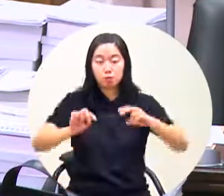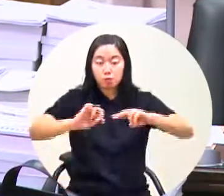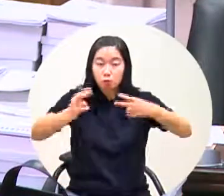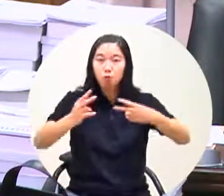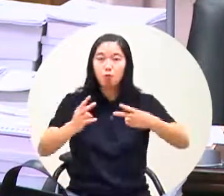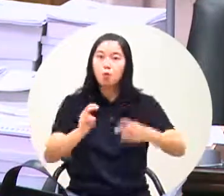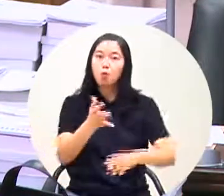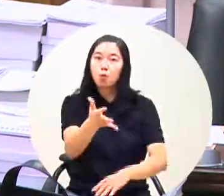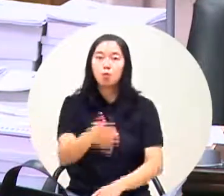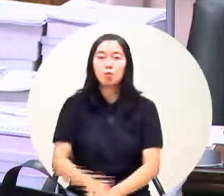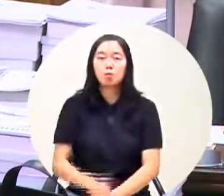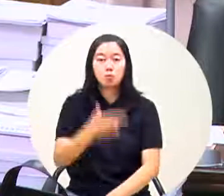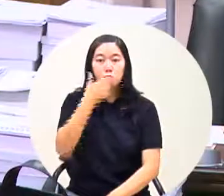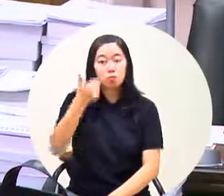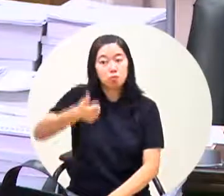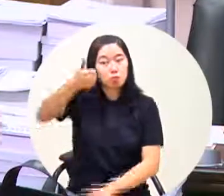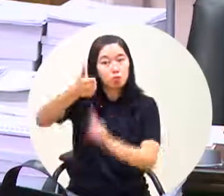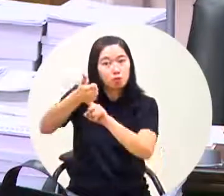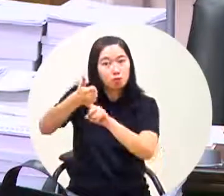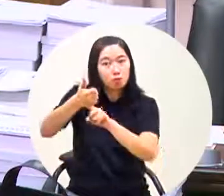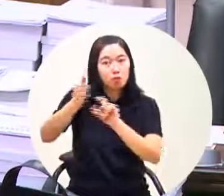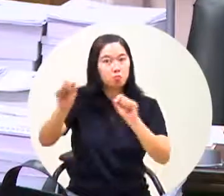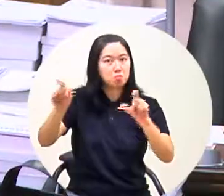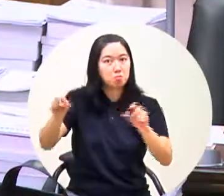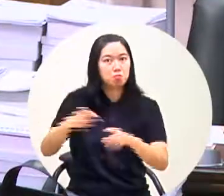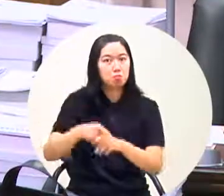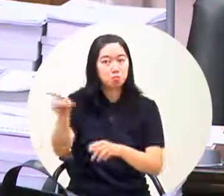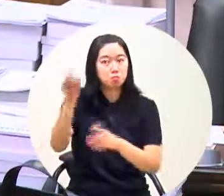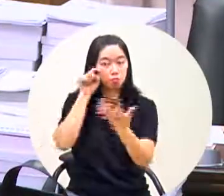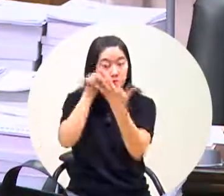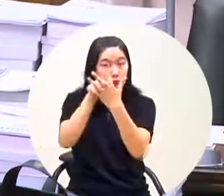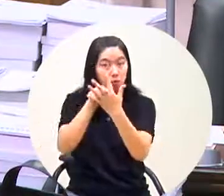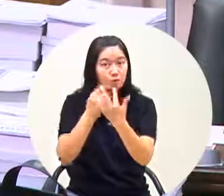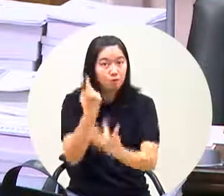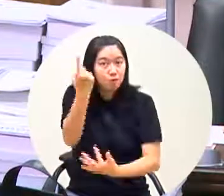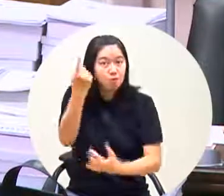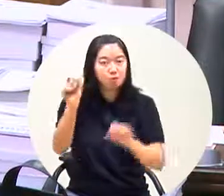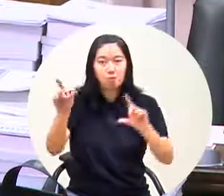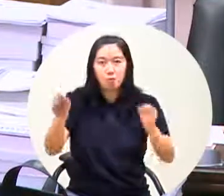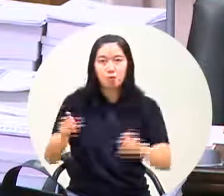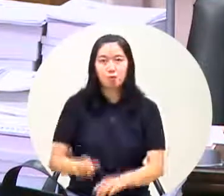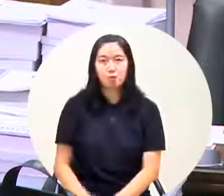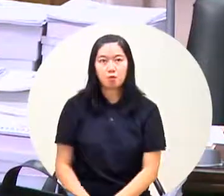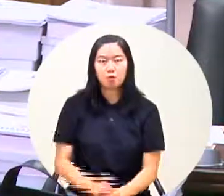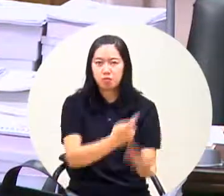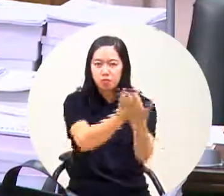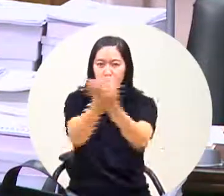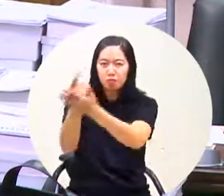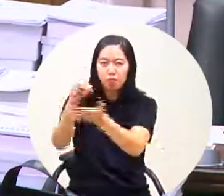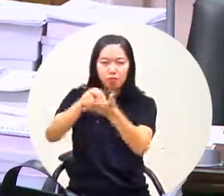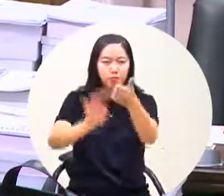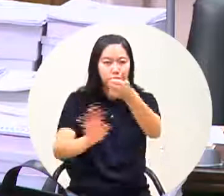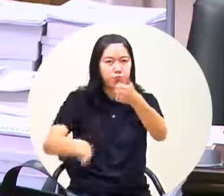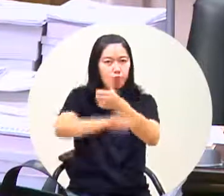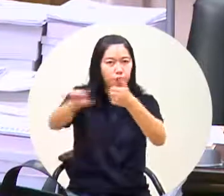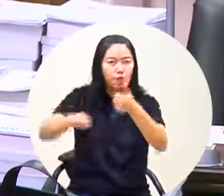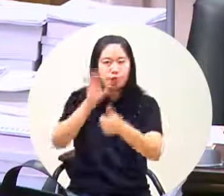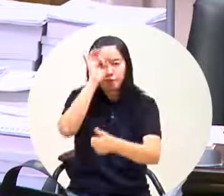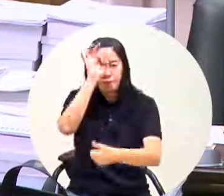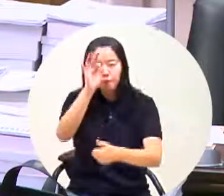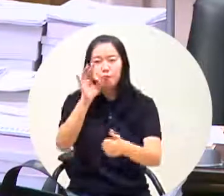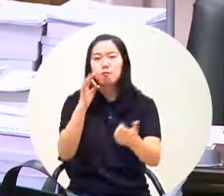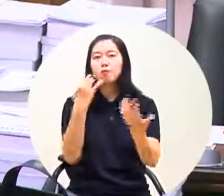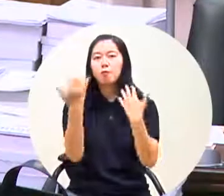因为赖神吗？因为他看到而已吗？是所有的立法委员都看到，行政单位都